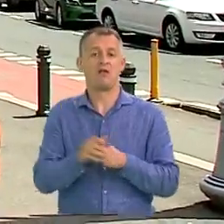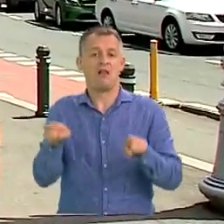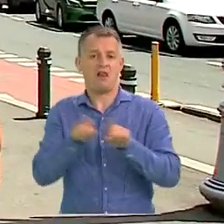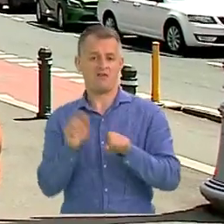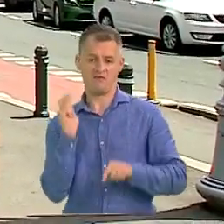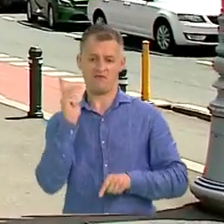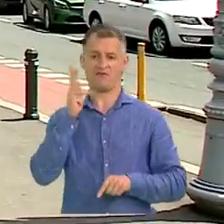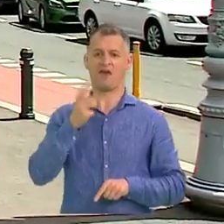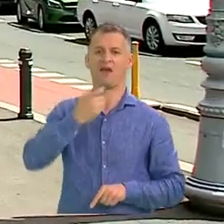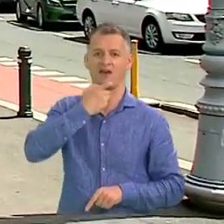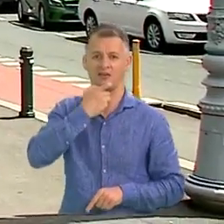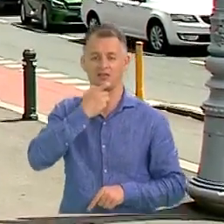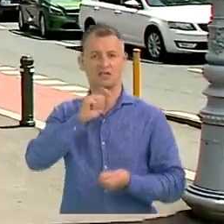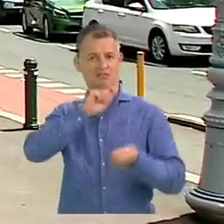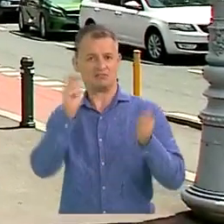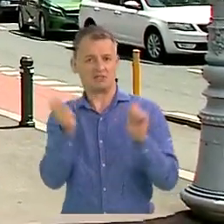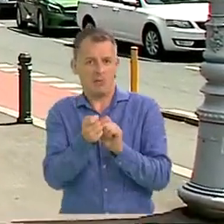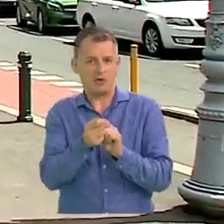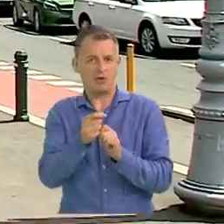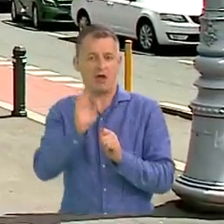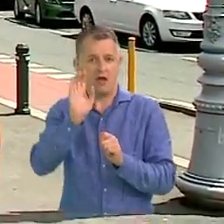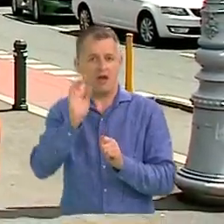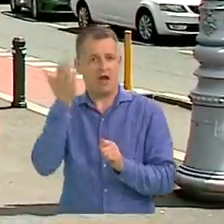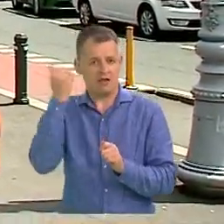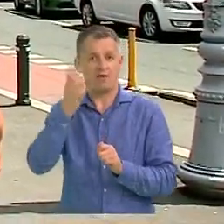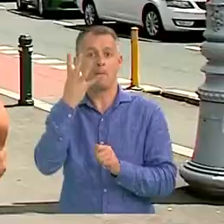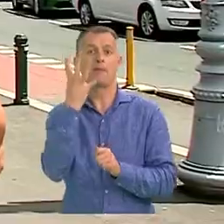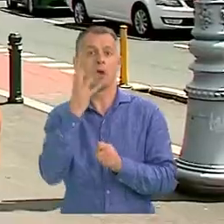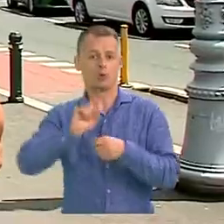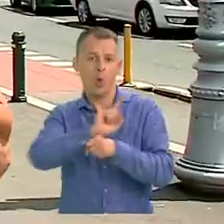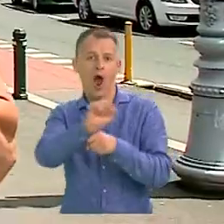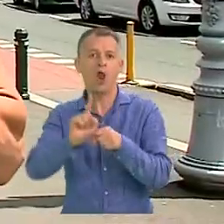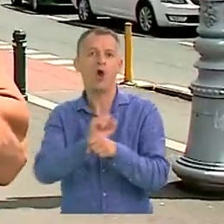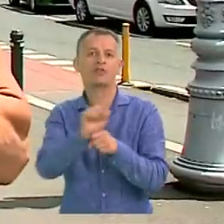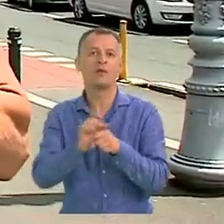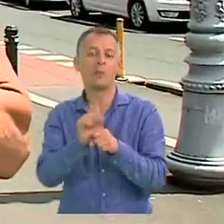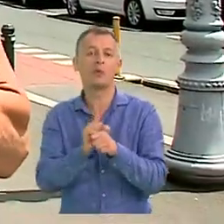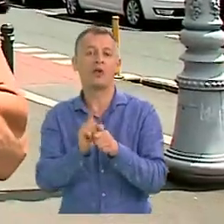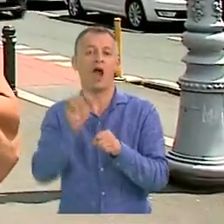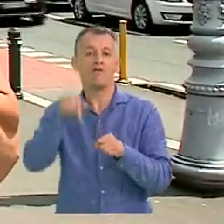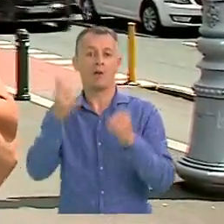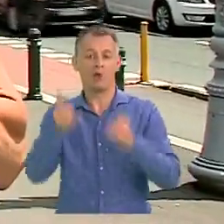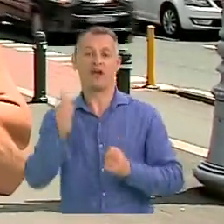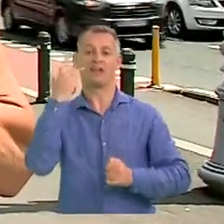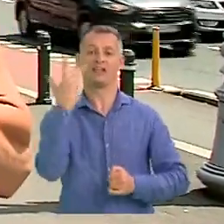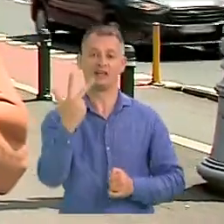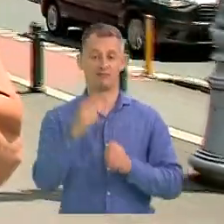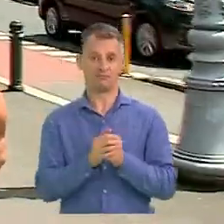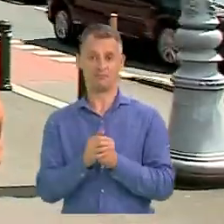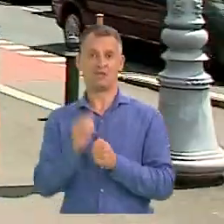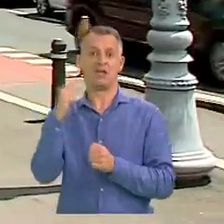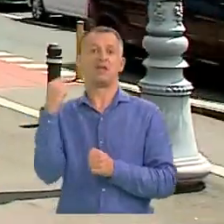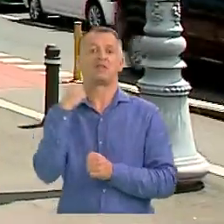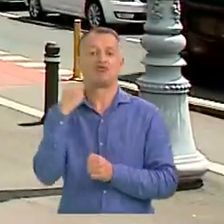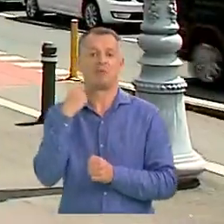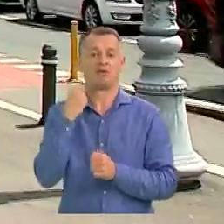schimbat anotimpurile, ce nu mai avem cele 4 anotimpuri. Avem deja 3. Ne-ați văzut în decembrie, în loc să ai iarna,